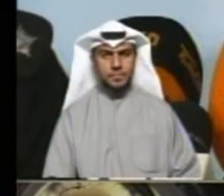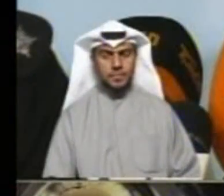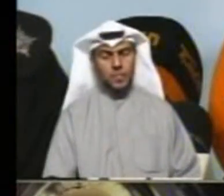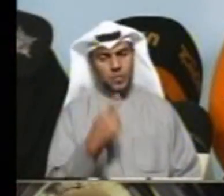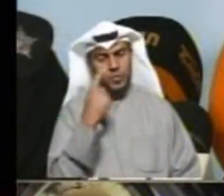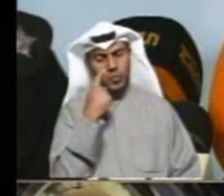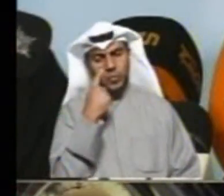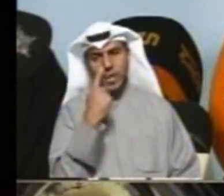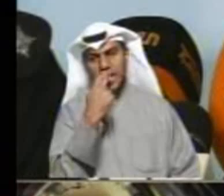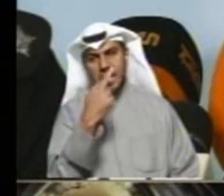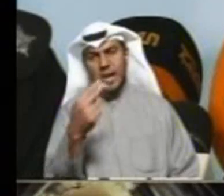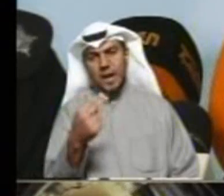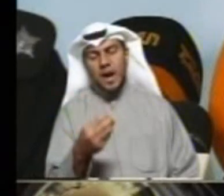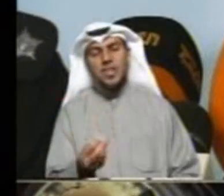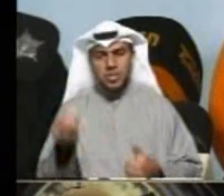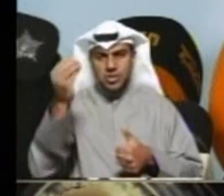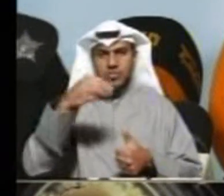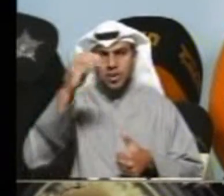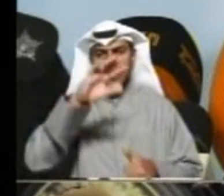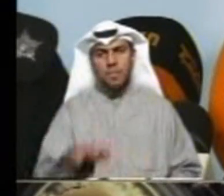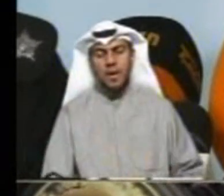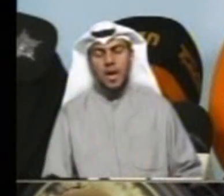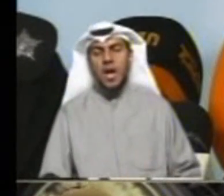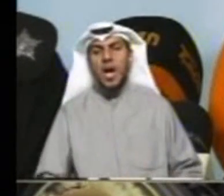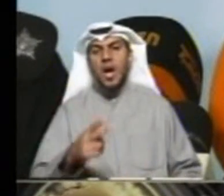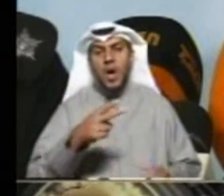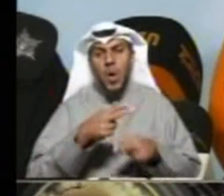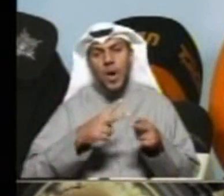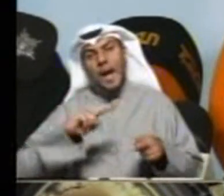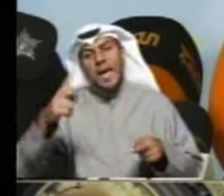القرار ينعكس إيجابيا على الوافدين والمقيمين،